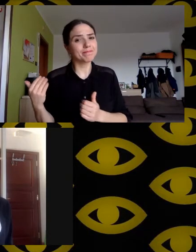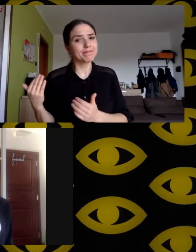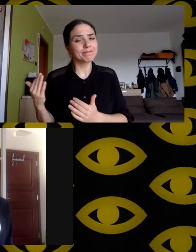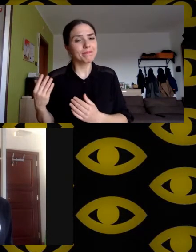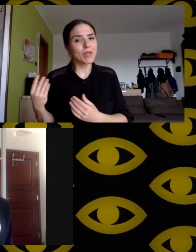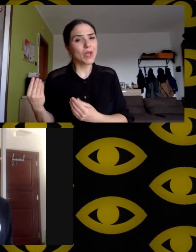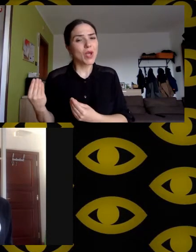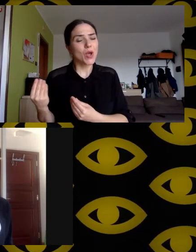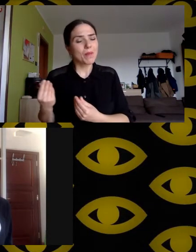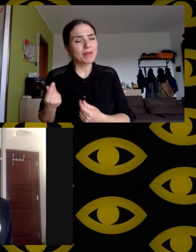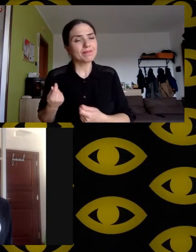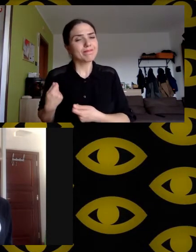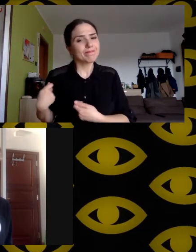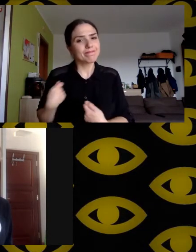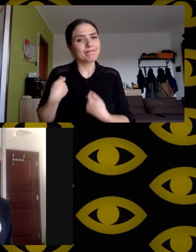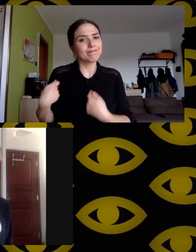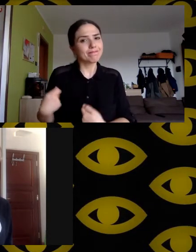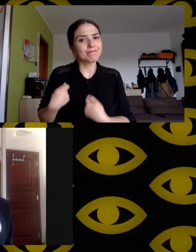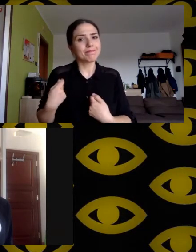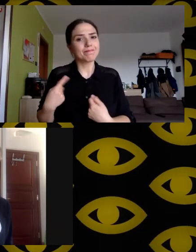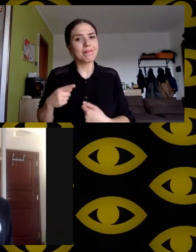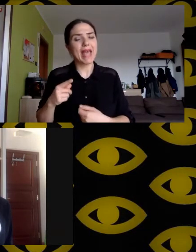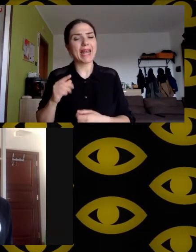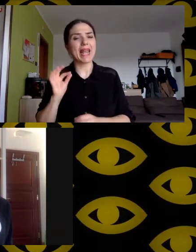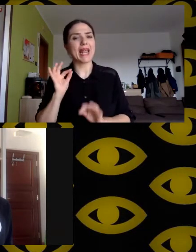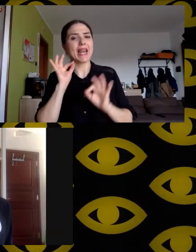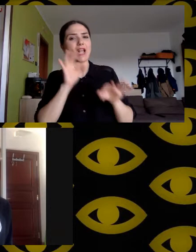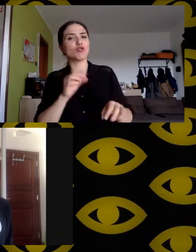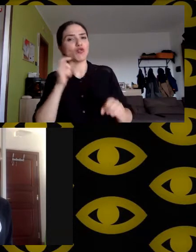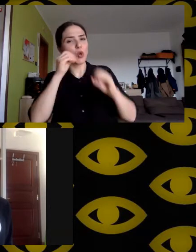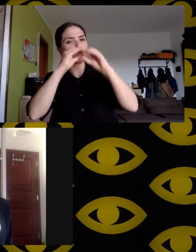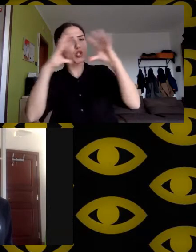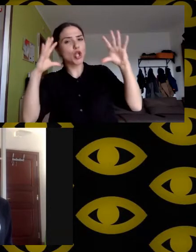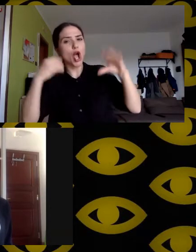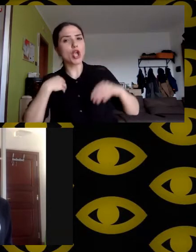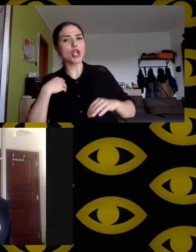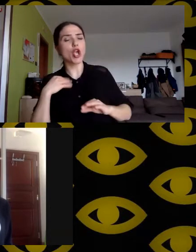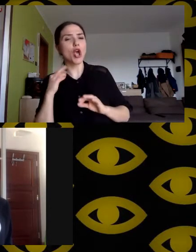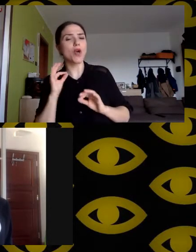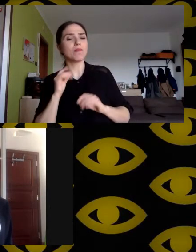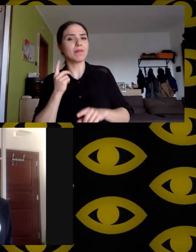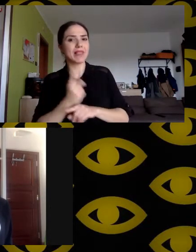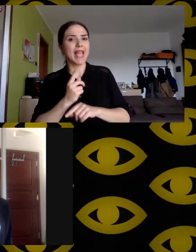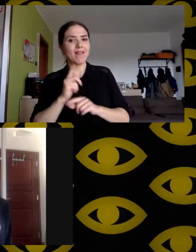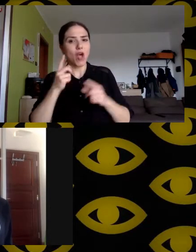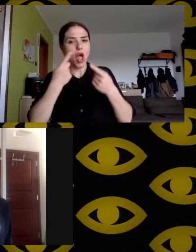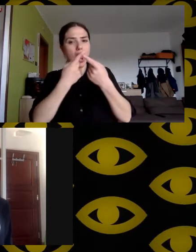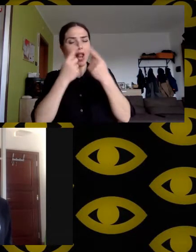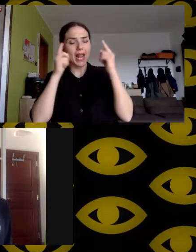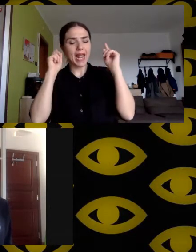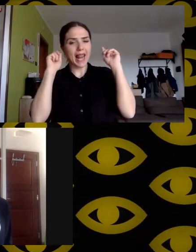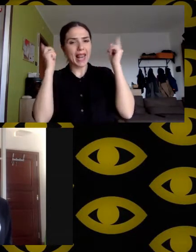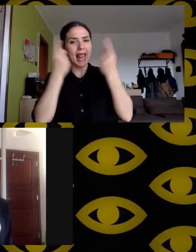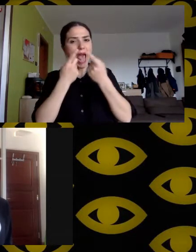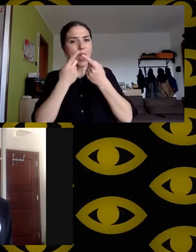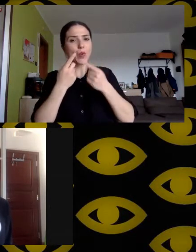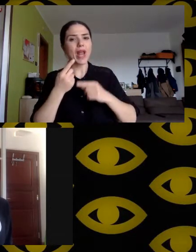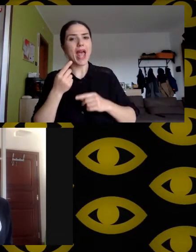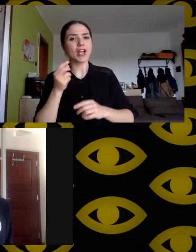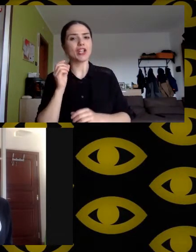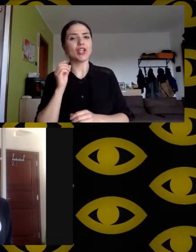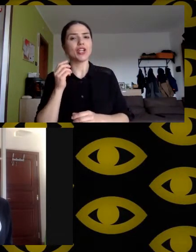realizzare un ulteriore sogno. Mi sto laureando in scienze motorie perché vorrei diventare un giorno psicologa dello